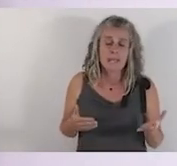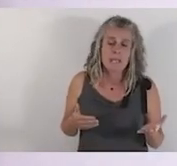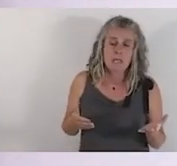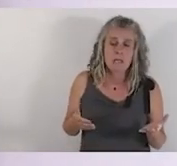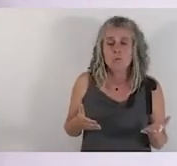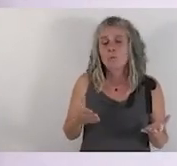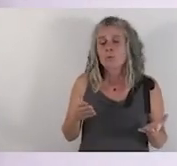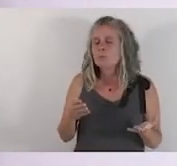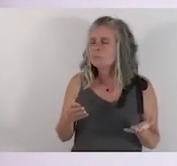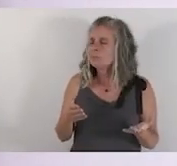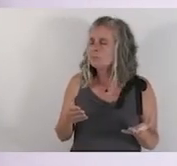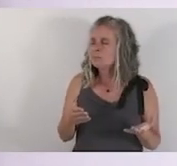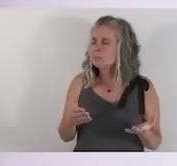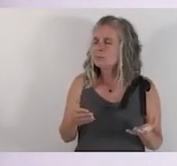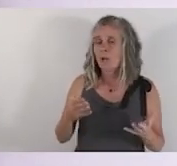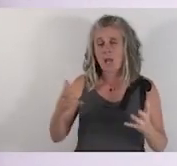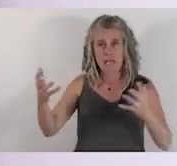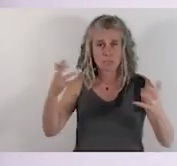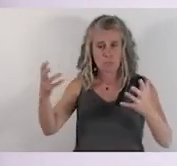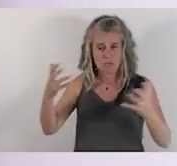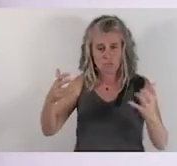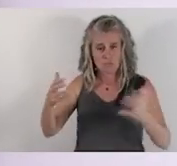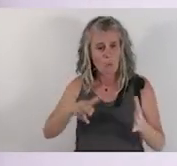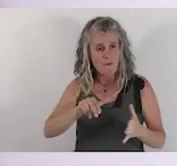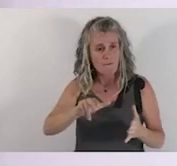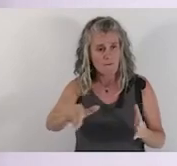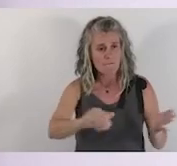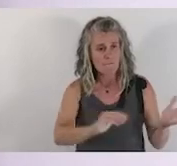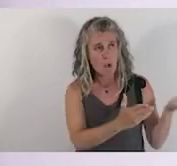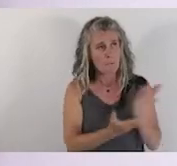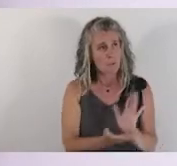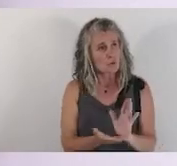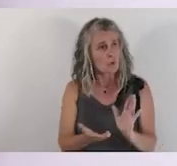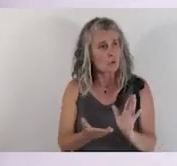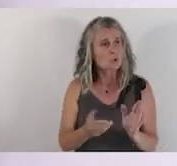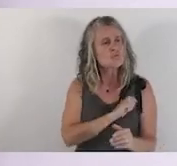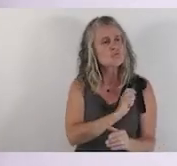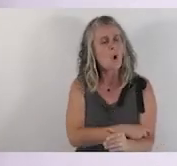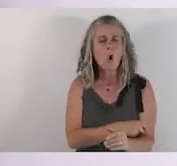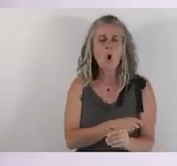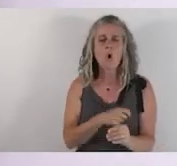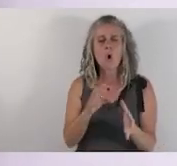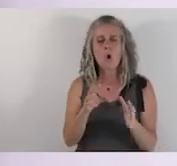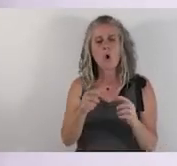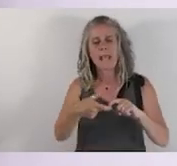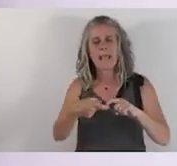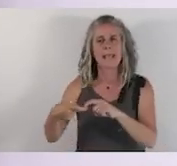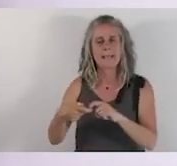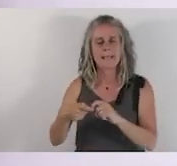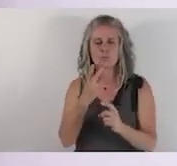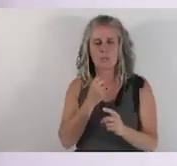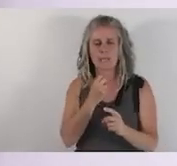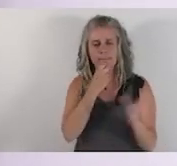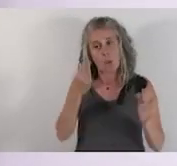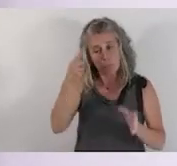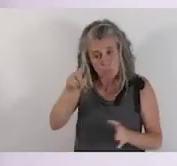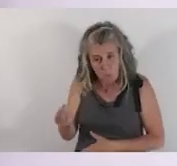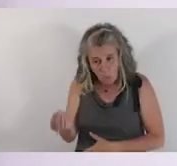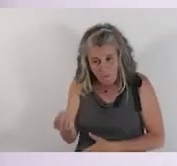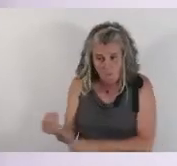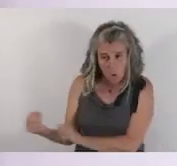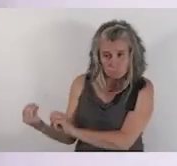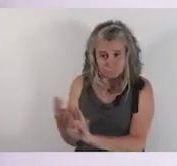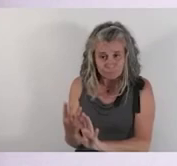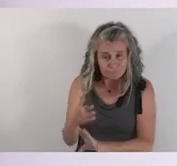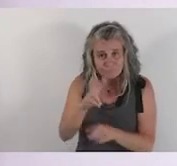de la Casden sur sport et citoyenneté, qui aura pour but, pour les enfants, mais pas que, parce que je pense qu'on pourra aussi l'ouvrir plus